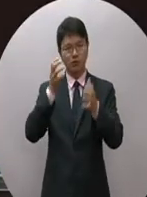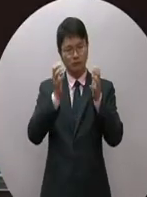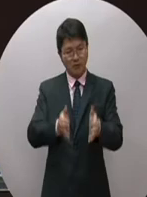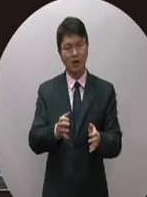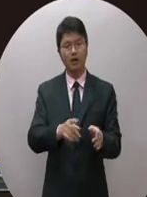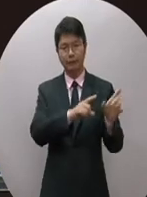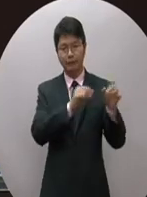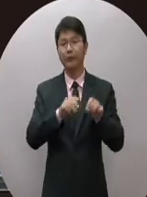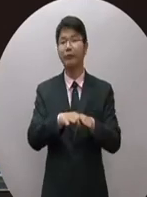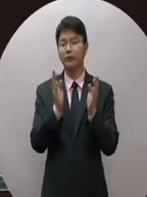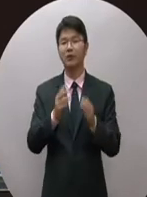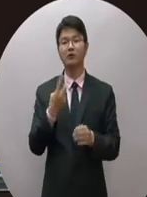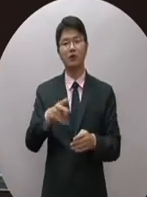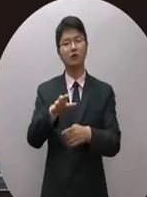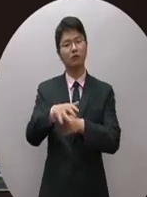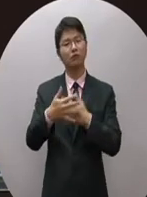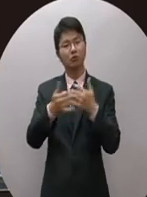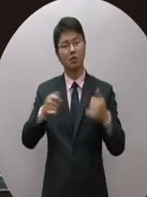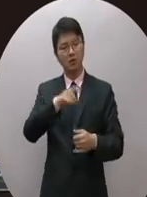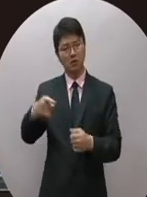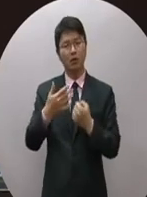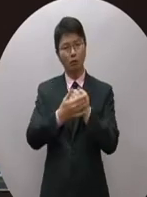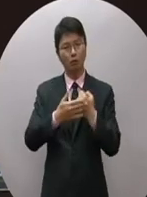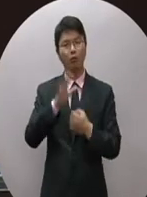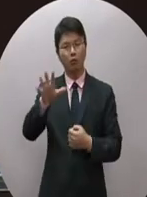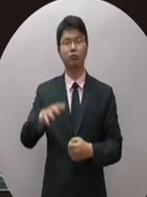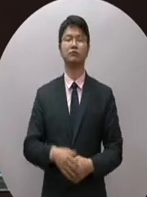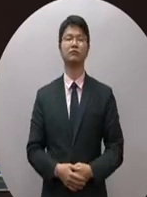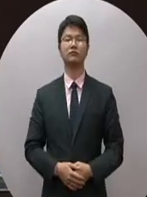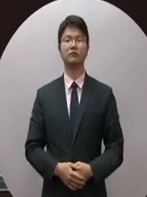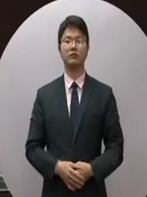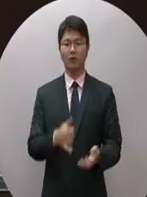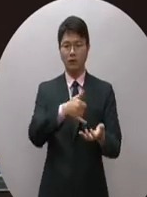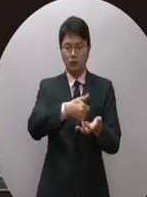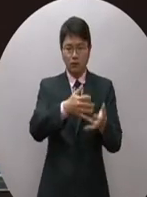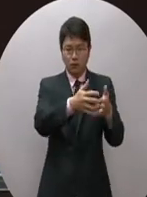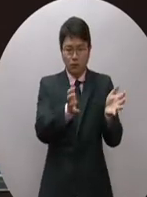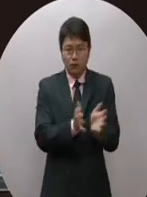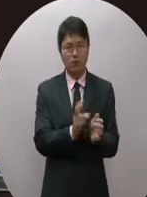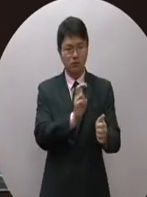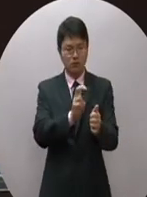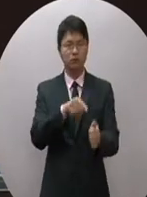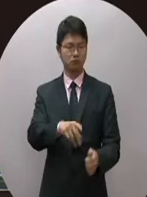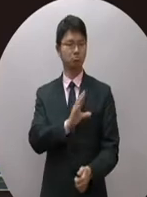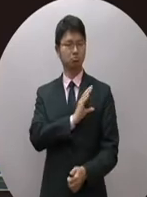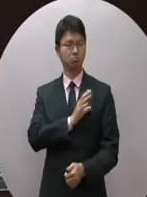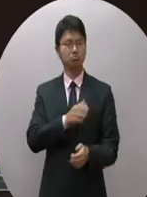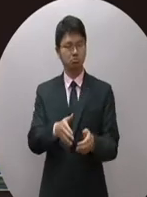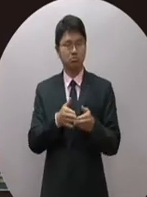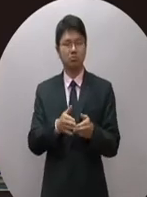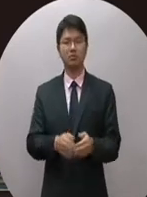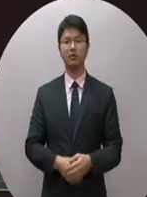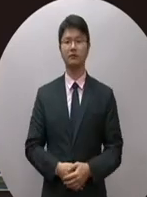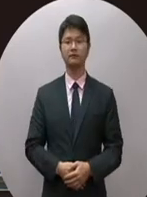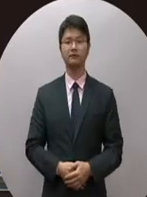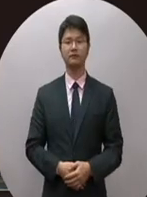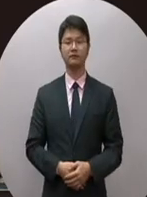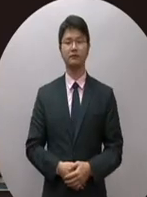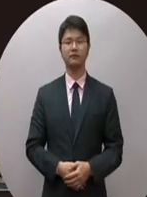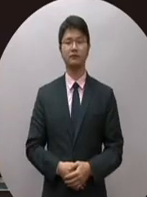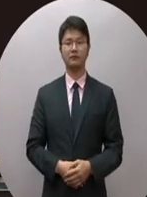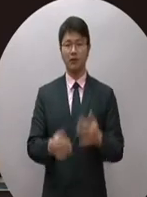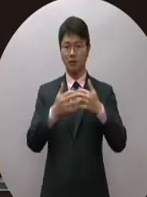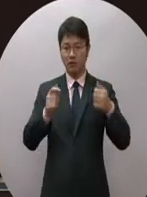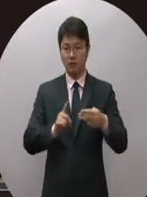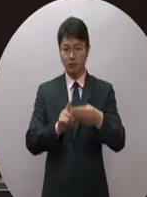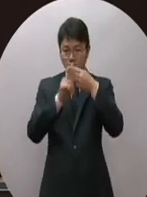民有更多的保障。照顾弱势永远是天经地义的事，守护民主，我